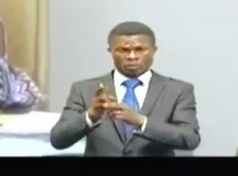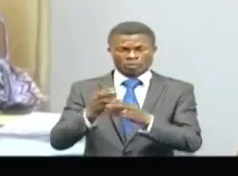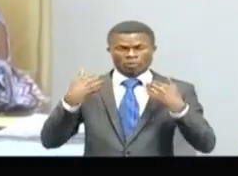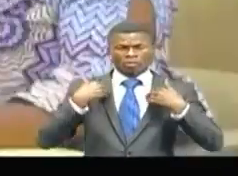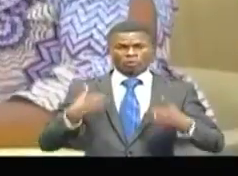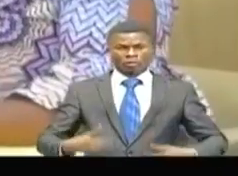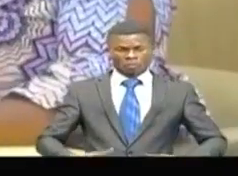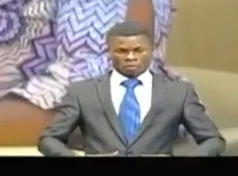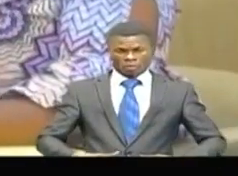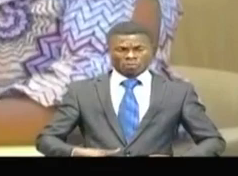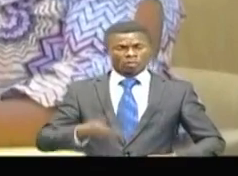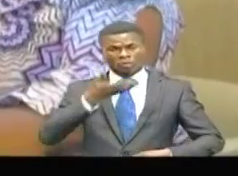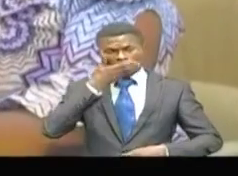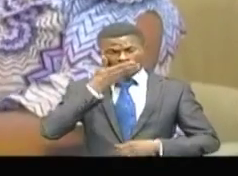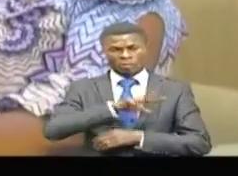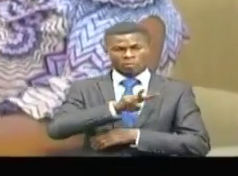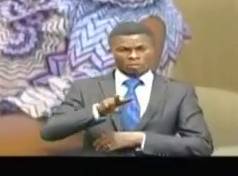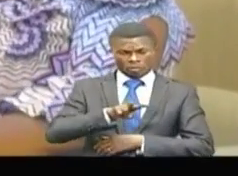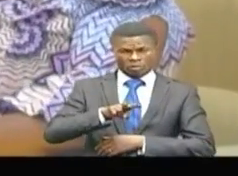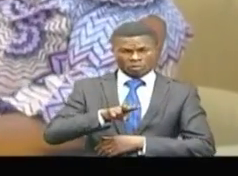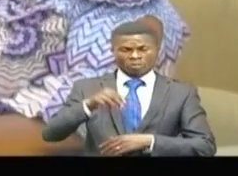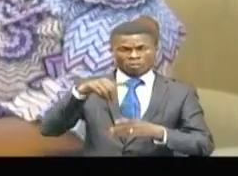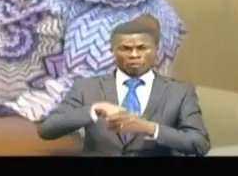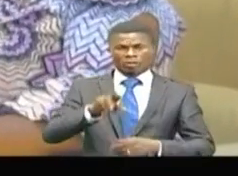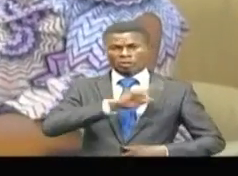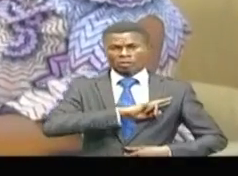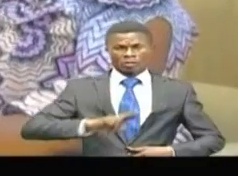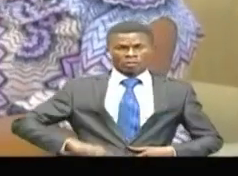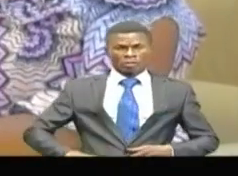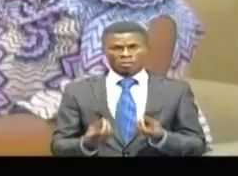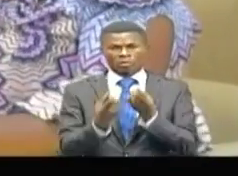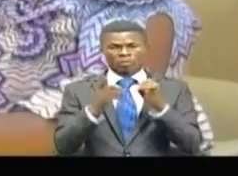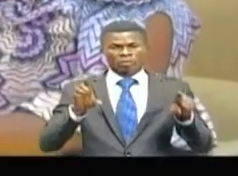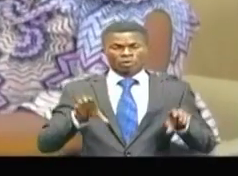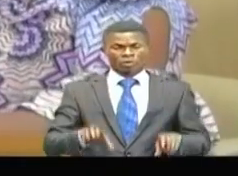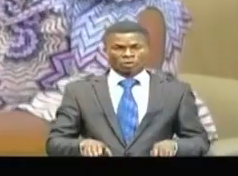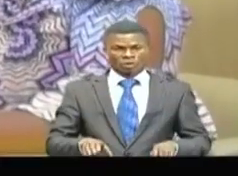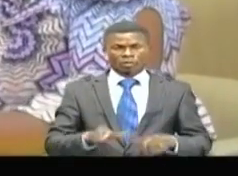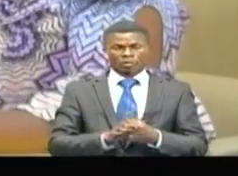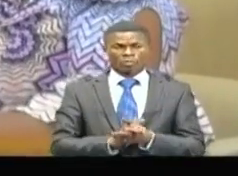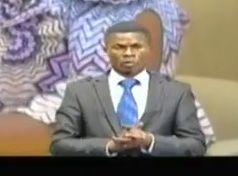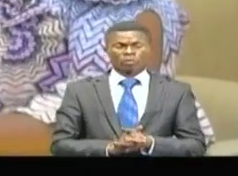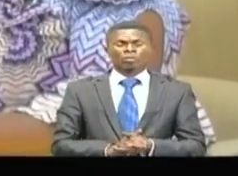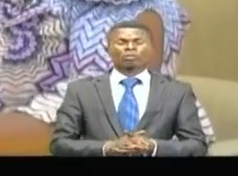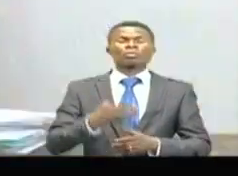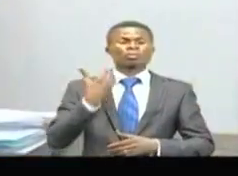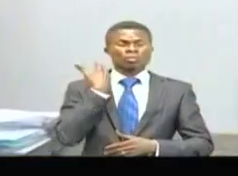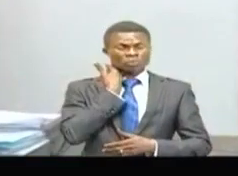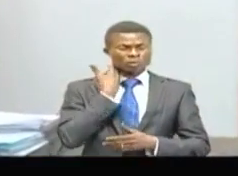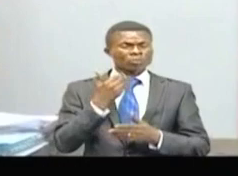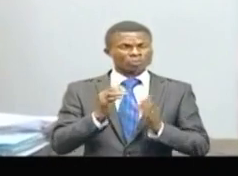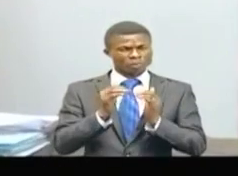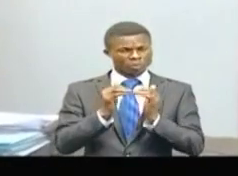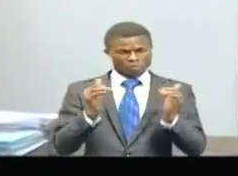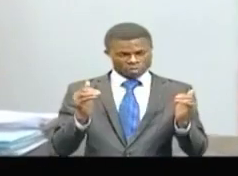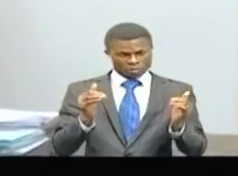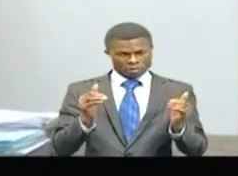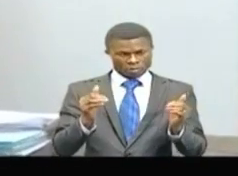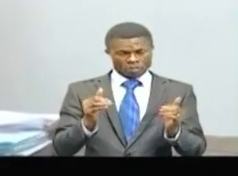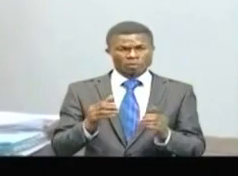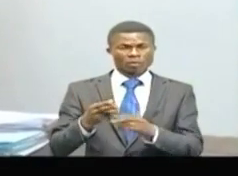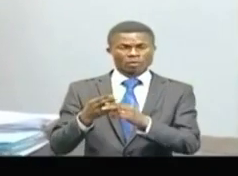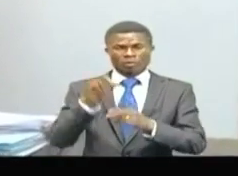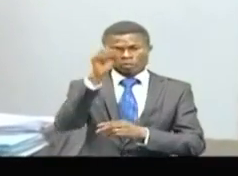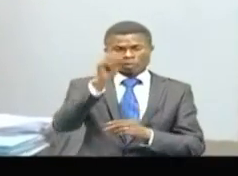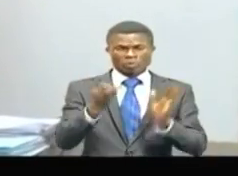de la pandémie à COVID-19 en République démocratique du Congo. Celle-ci reste stable sous contrôle à la